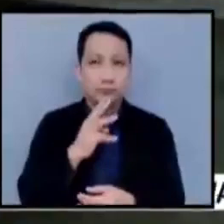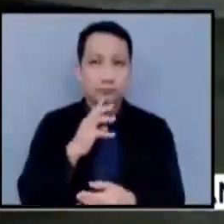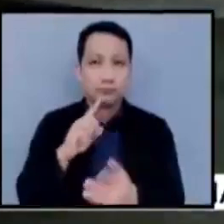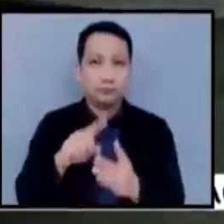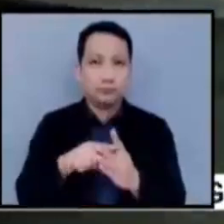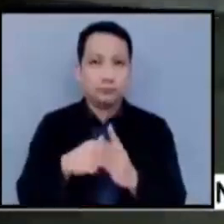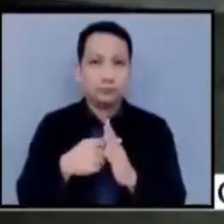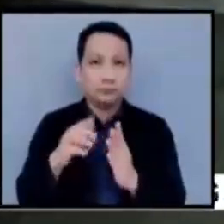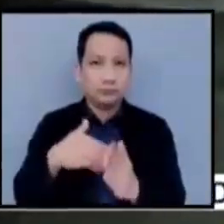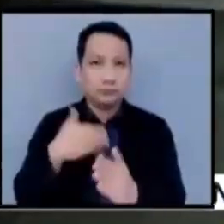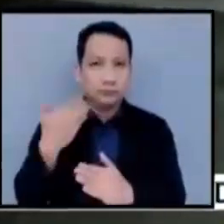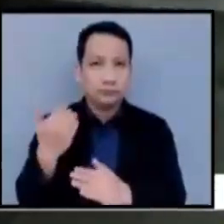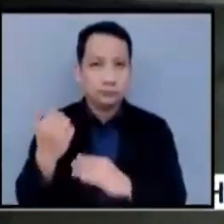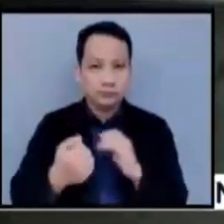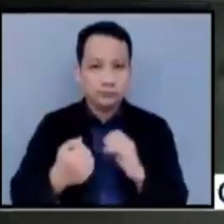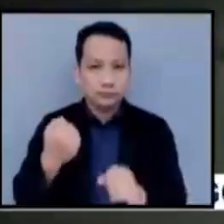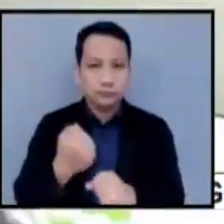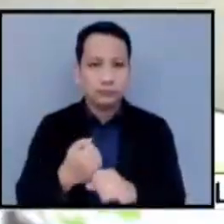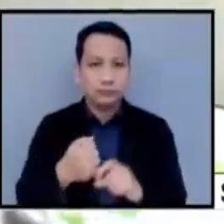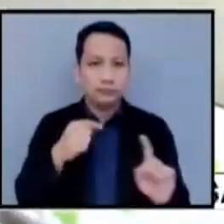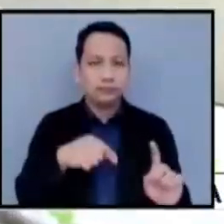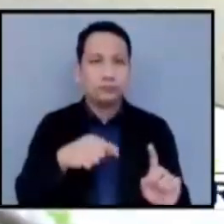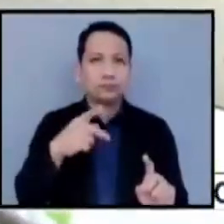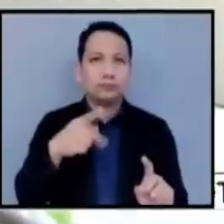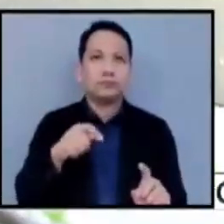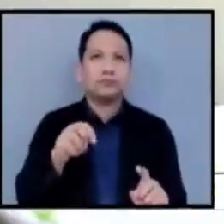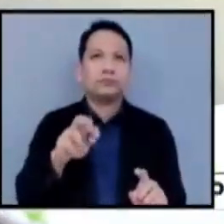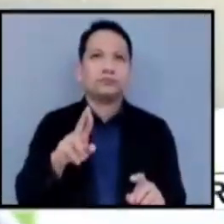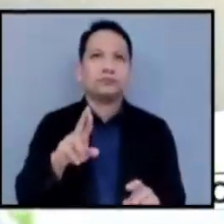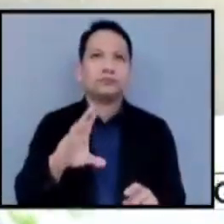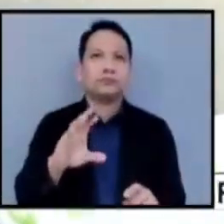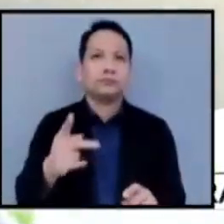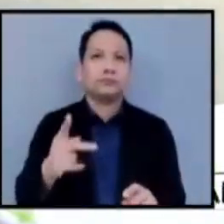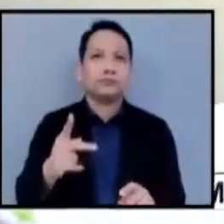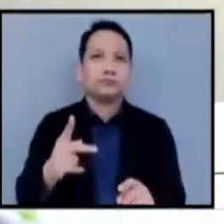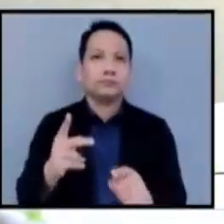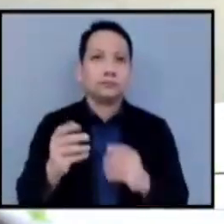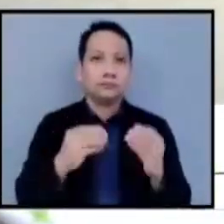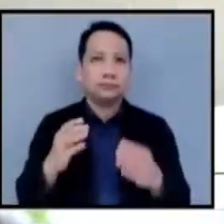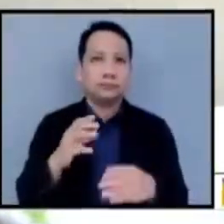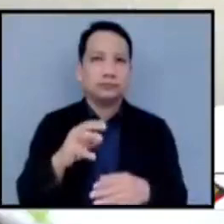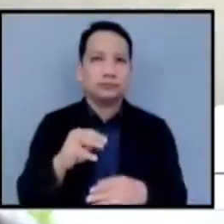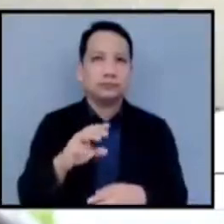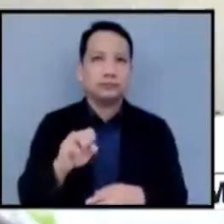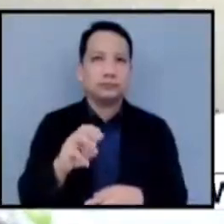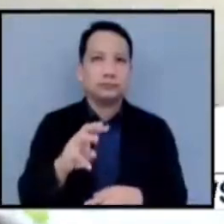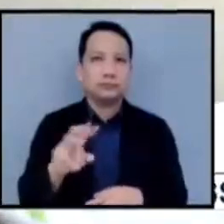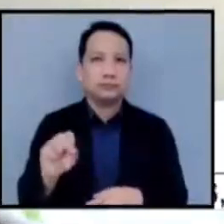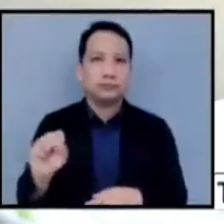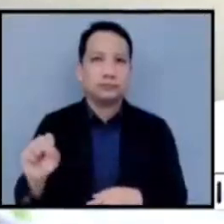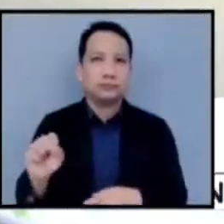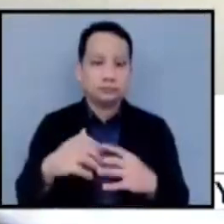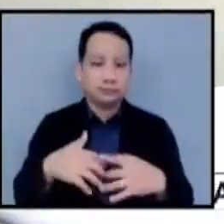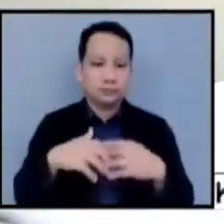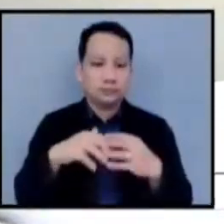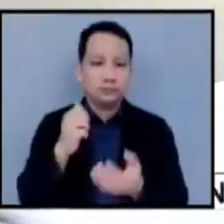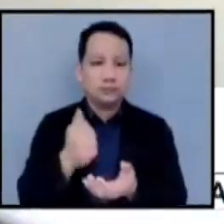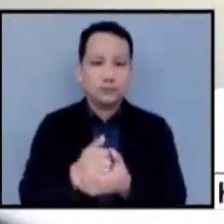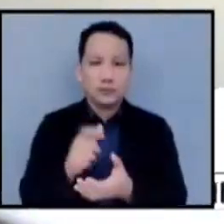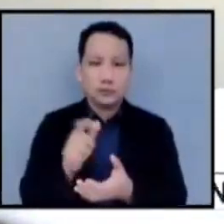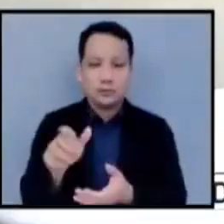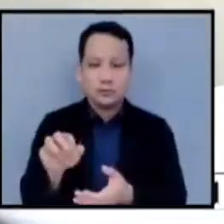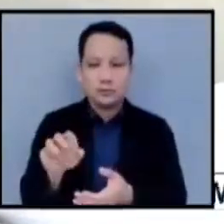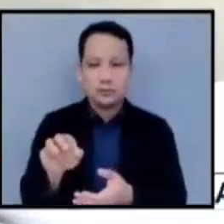na taon. Ayon kay Patrick Deason, manager ng MWSS Corporate Office Division, na itayo na noong 2019 ang